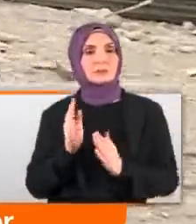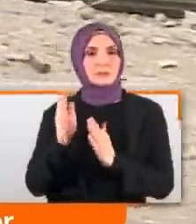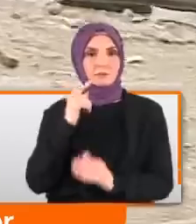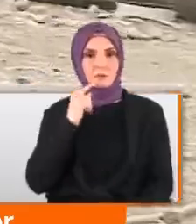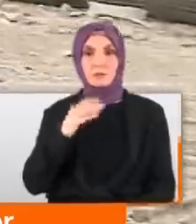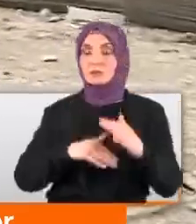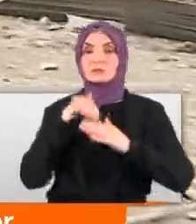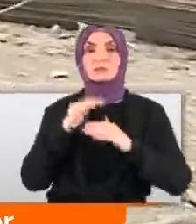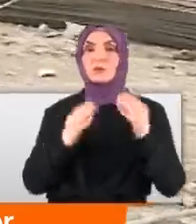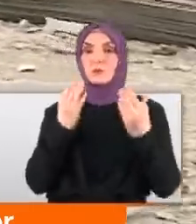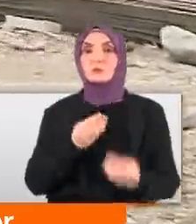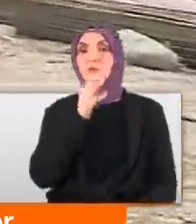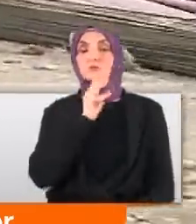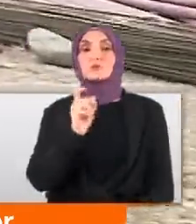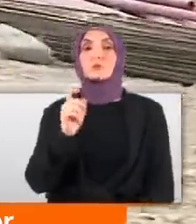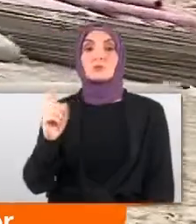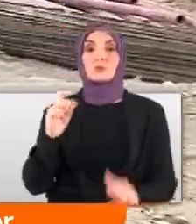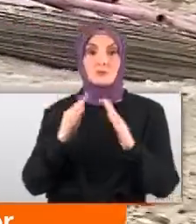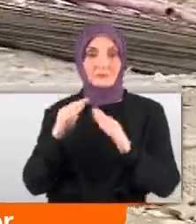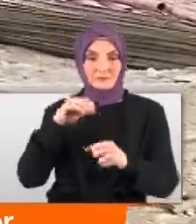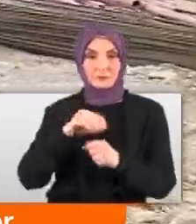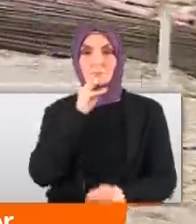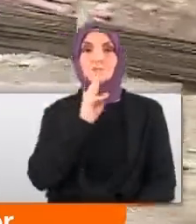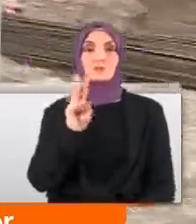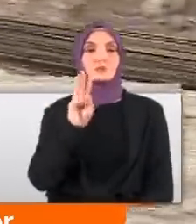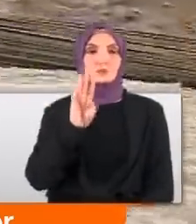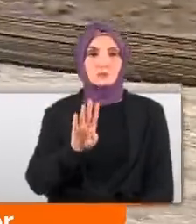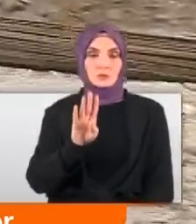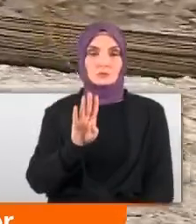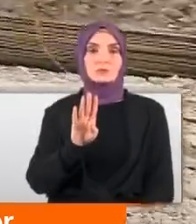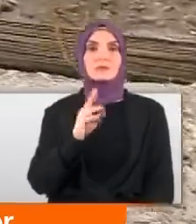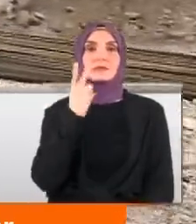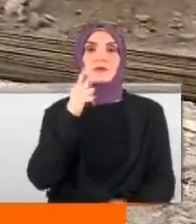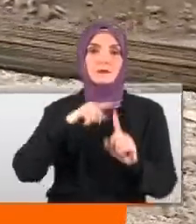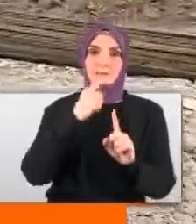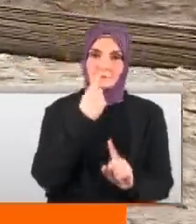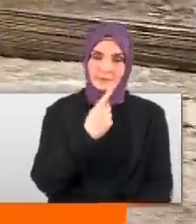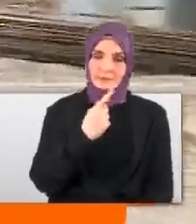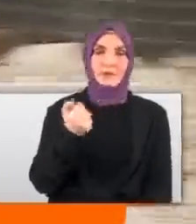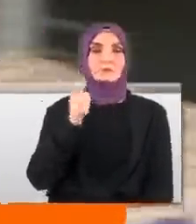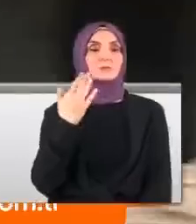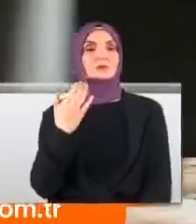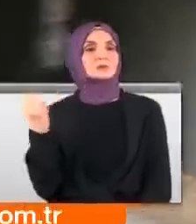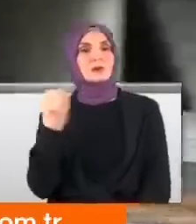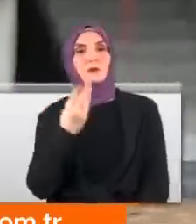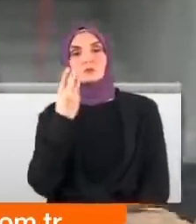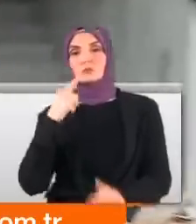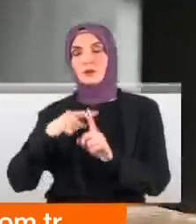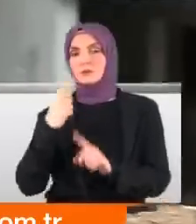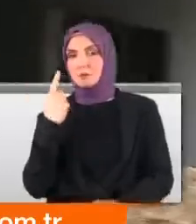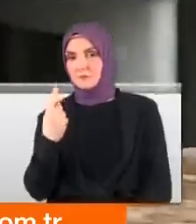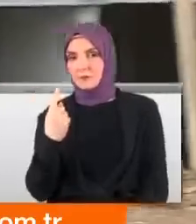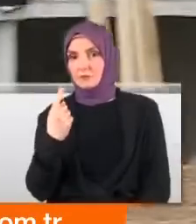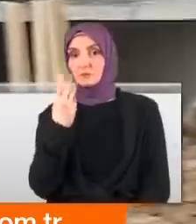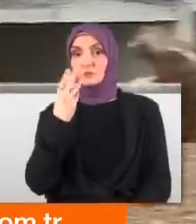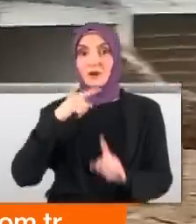edilen 399 konutun 334'ü 2+1, 65'i ise 3+1 daire. Dairelerden oluşuyor. 3+1